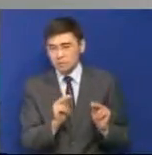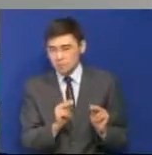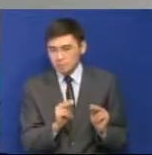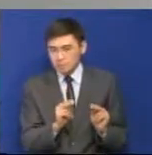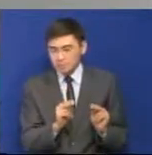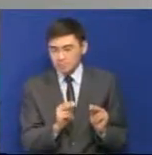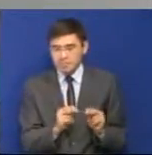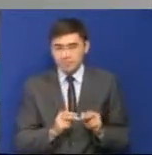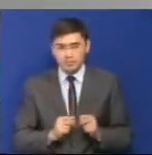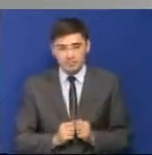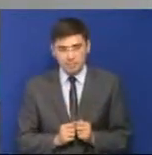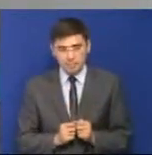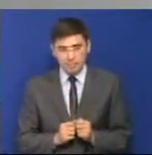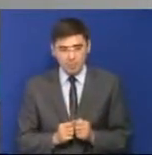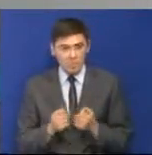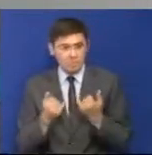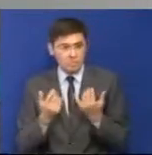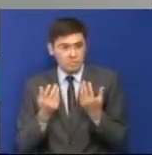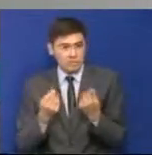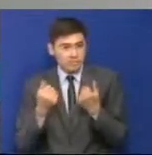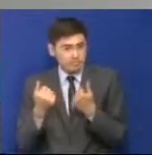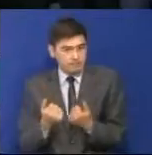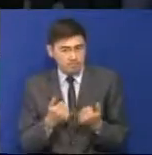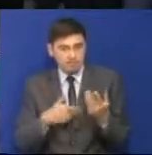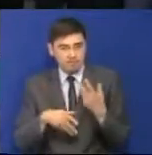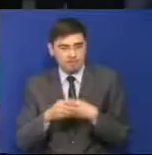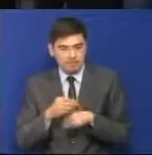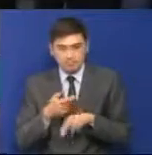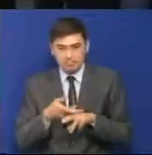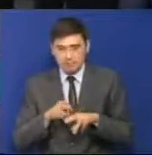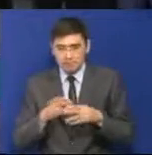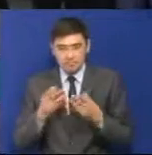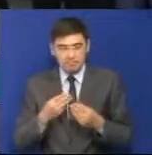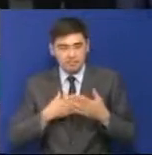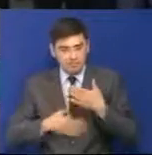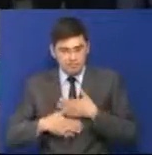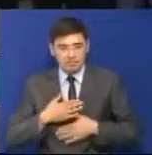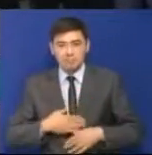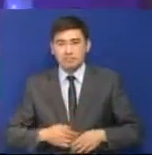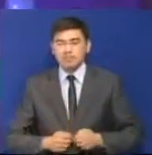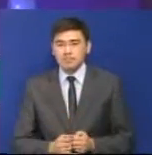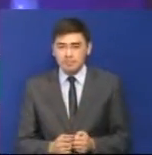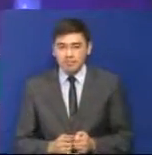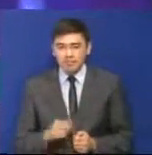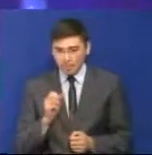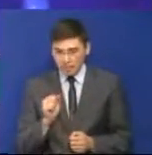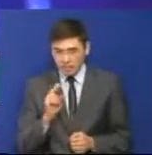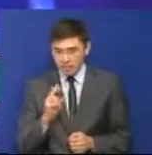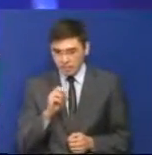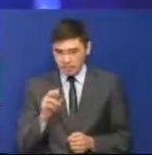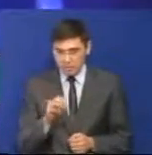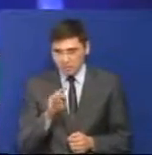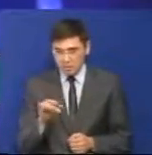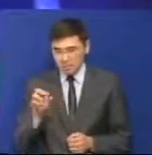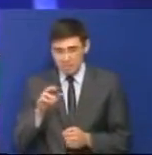өте айшықты күн, мен үшін қуанышты күн. Атап өтерлігі университетте академиялық ұтқырлық бағдарламасын